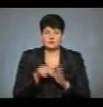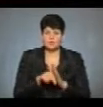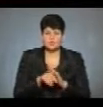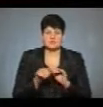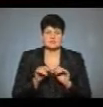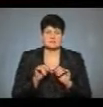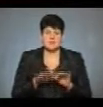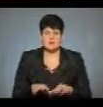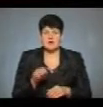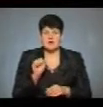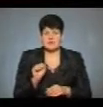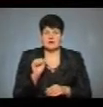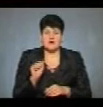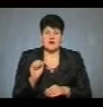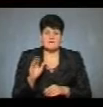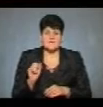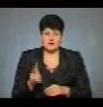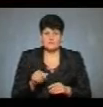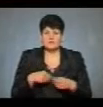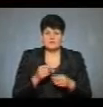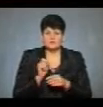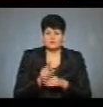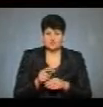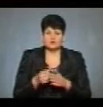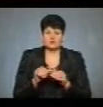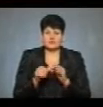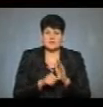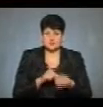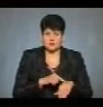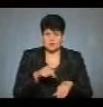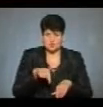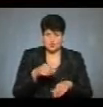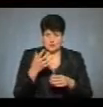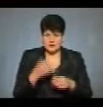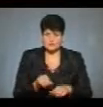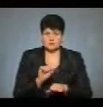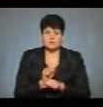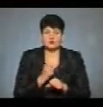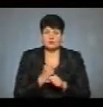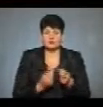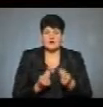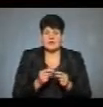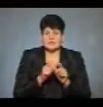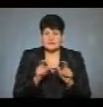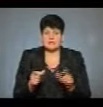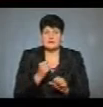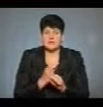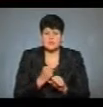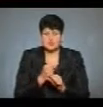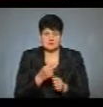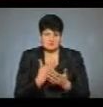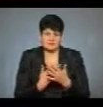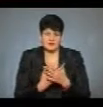справ Арсен Аваков дав доручення правоохоронцям до 16-ї години цього дня припинити роботу гральних закладів, які працюють під